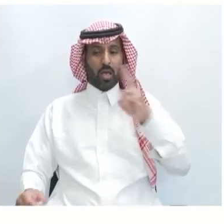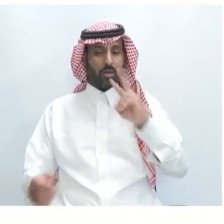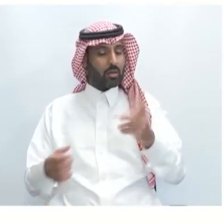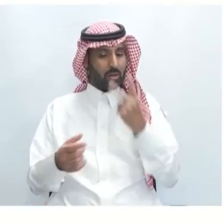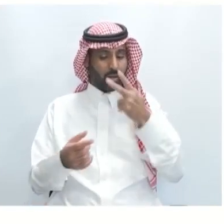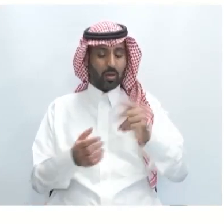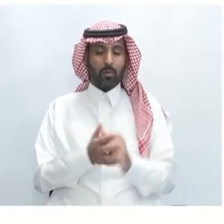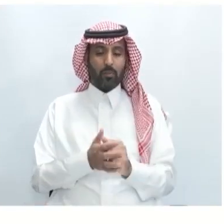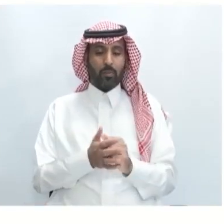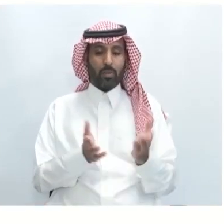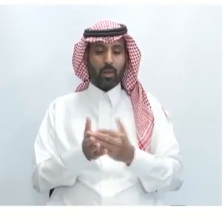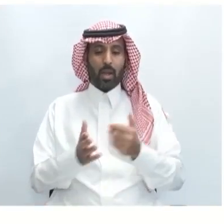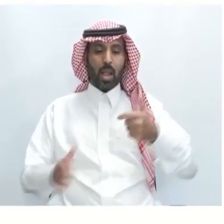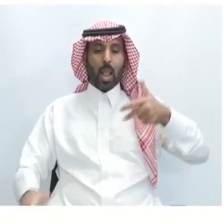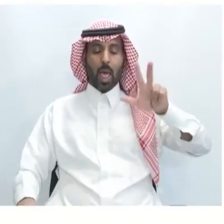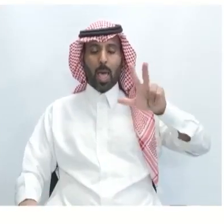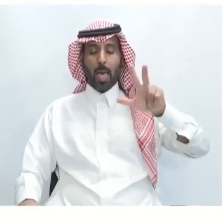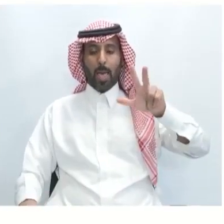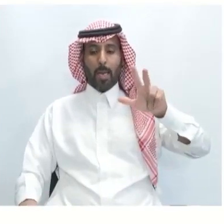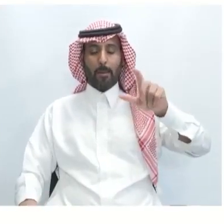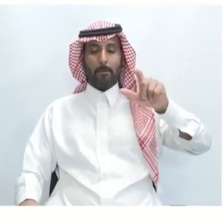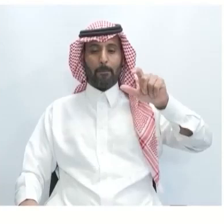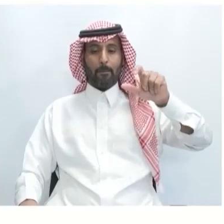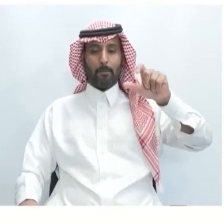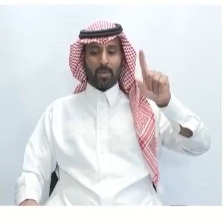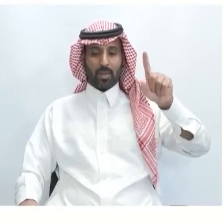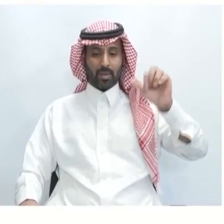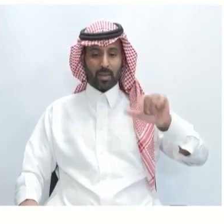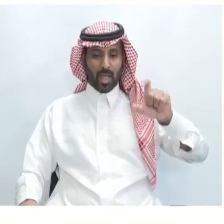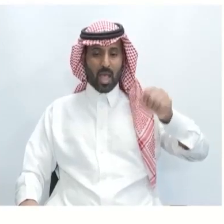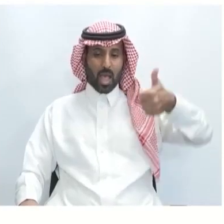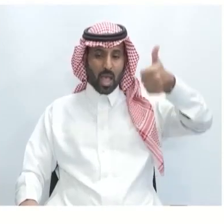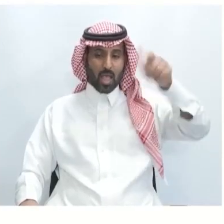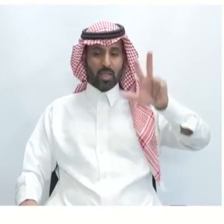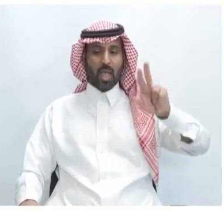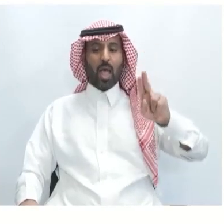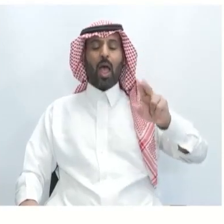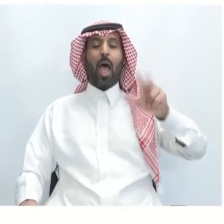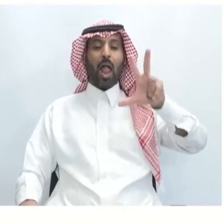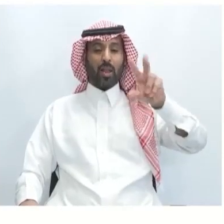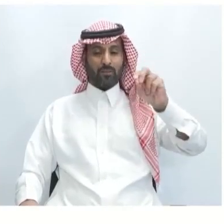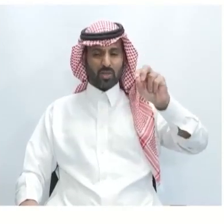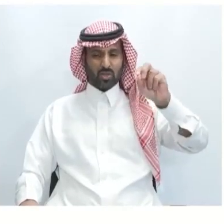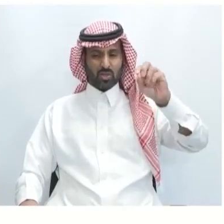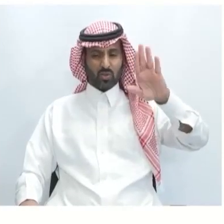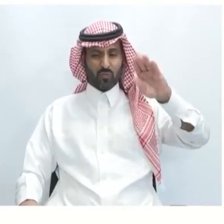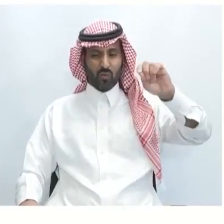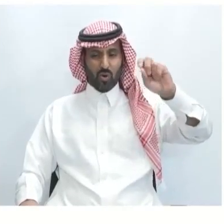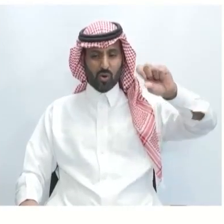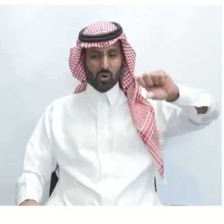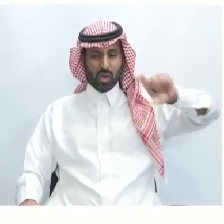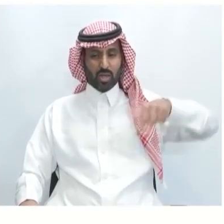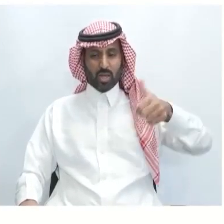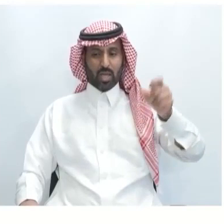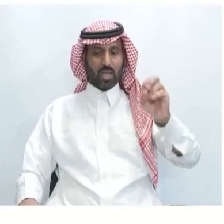مره اخرى ليبيدات فسفوريه ما هي هي ليبيدات ليبيدات يقصد فيها دهون خاصه اذا هي نوع خاص